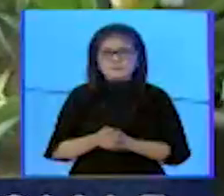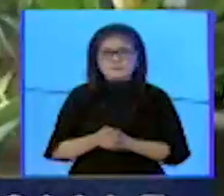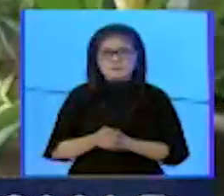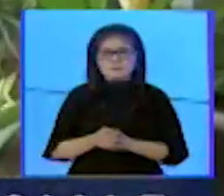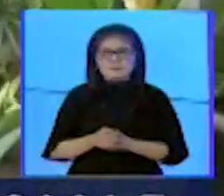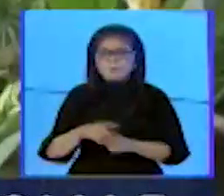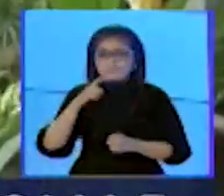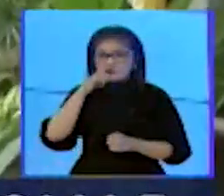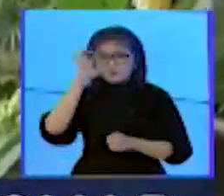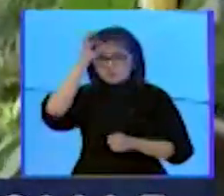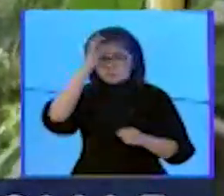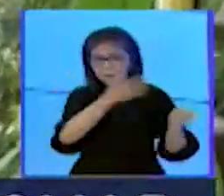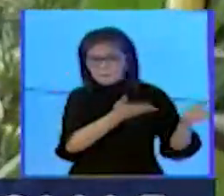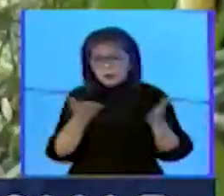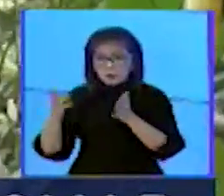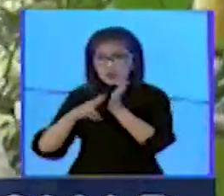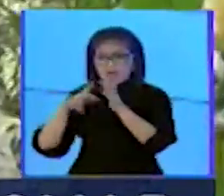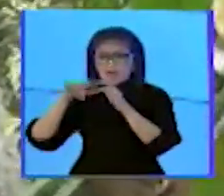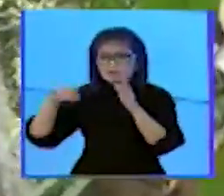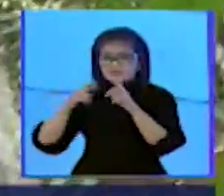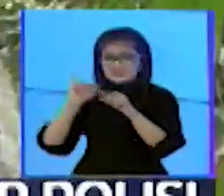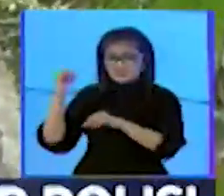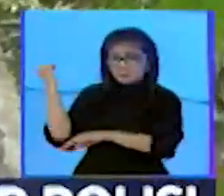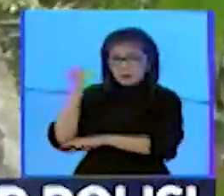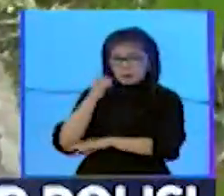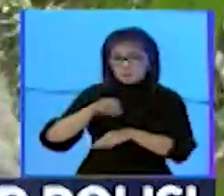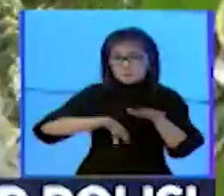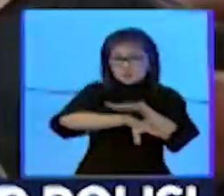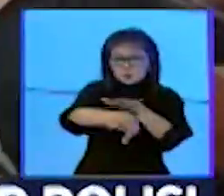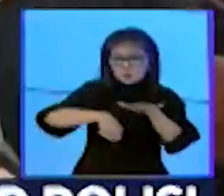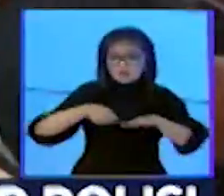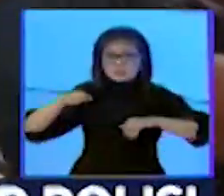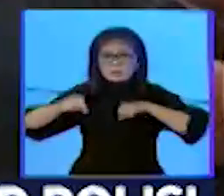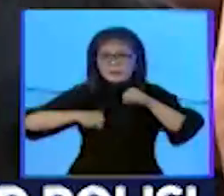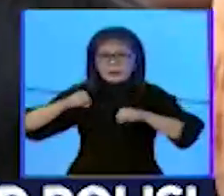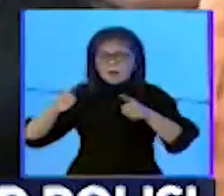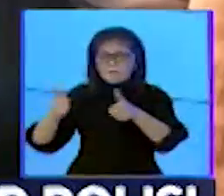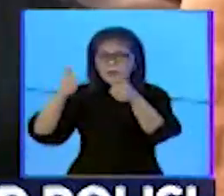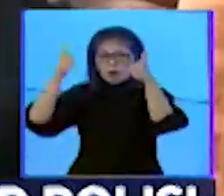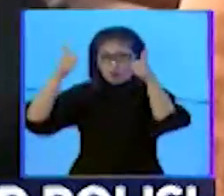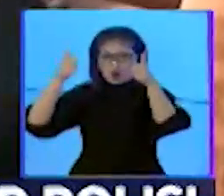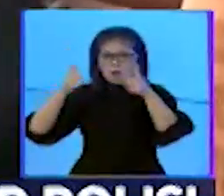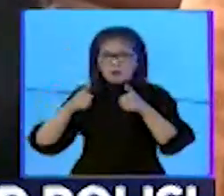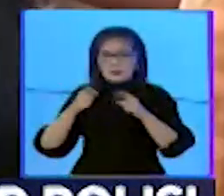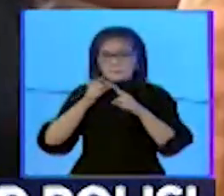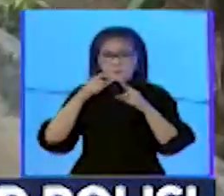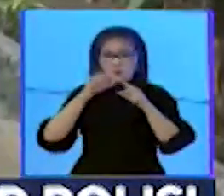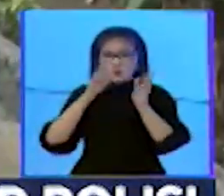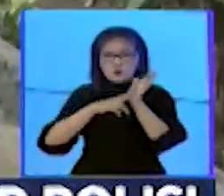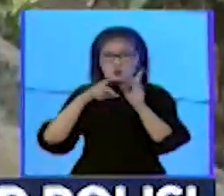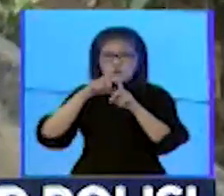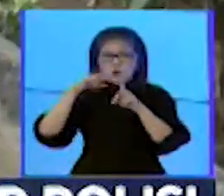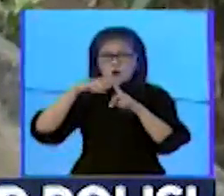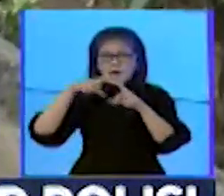Polisi membawa Anjar, pelaku pencurian sepeda mewah, ke salah satu perumahan di kawasan Bintaro, Pondok Aren, Tangerang Selatan, Banten. Di rumah seorang warga sebagai